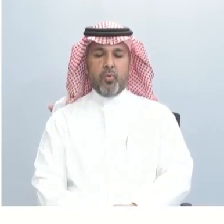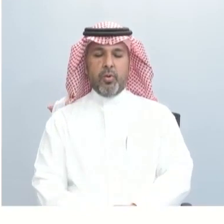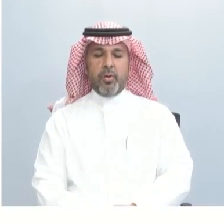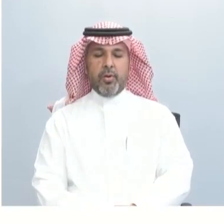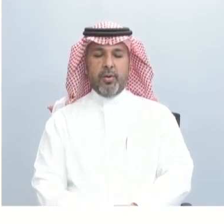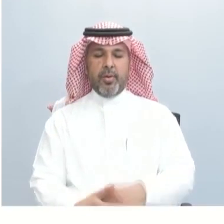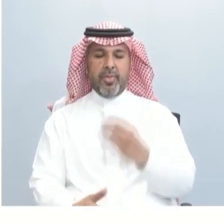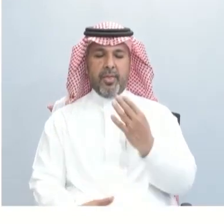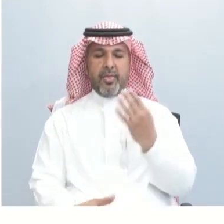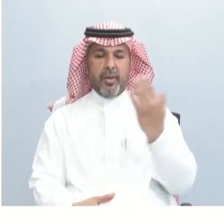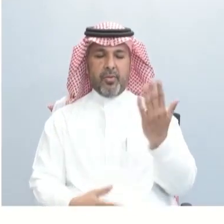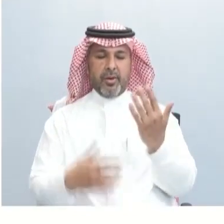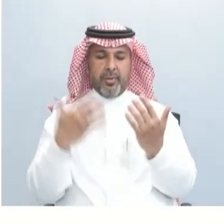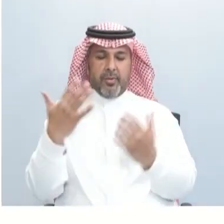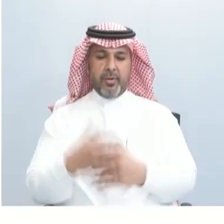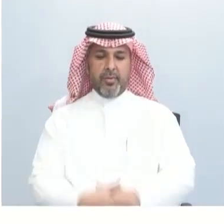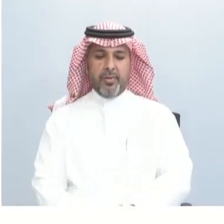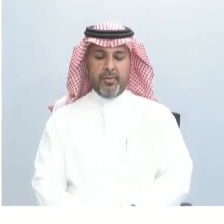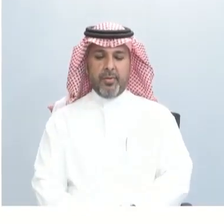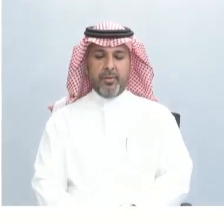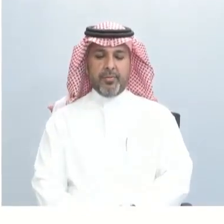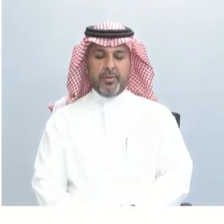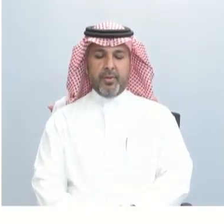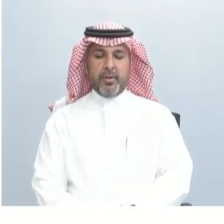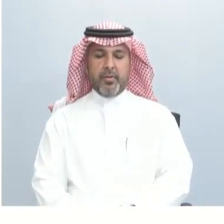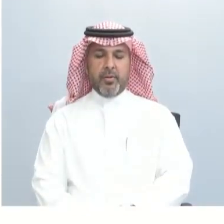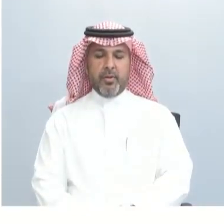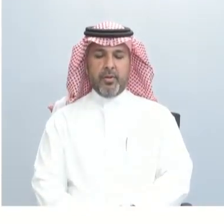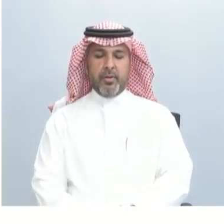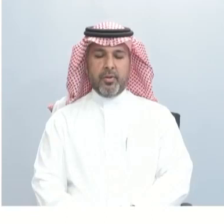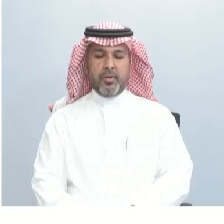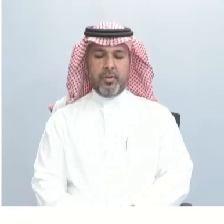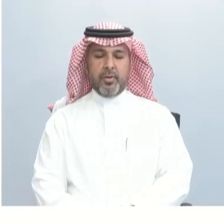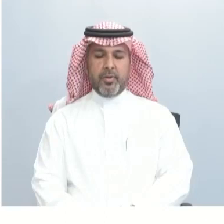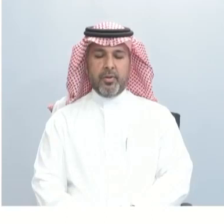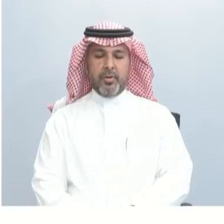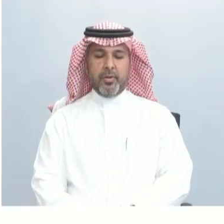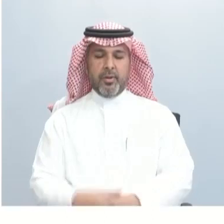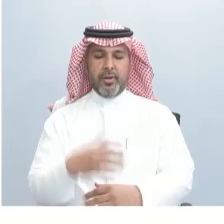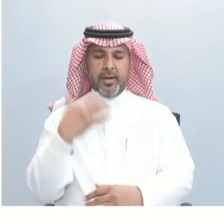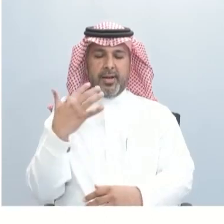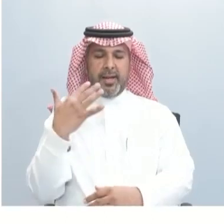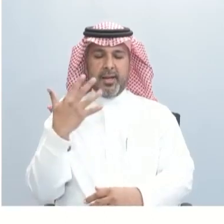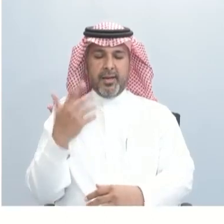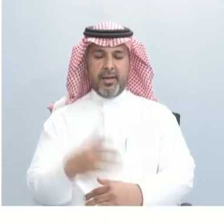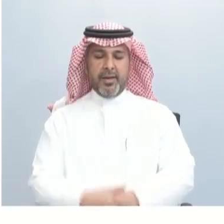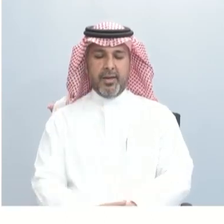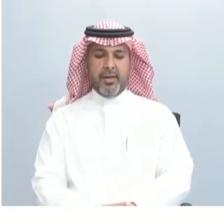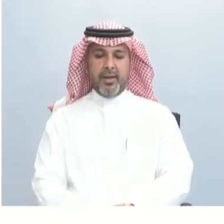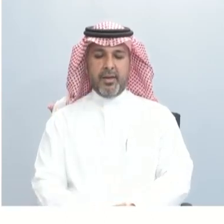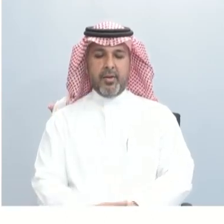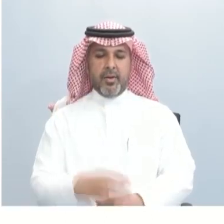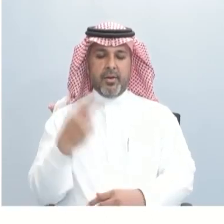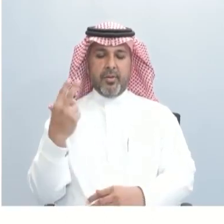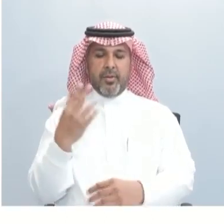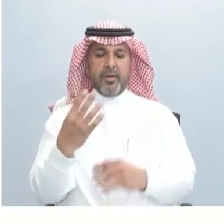الثالثه والرابعه والخامسه هذه الطريقه الرابعه او اللي هي الاولى مع الثانيه